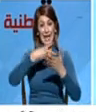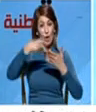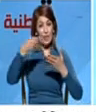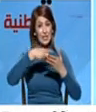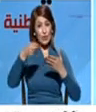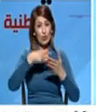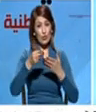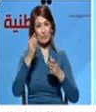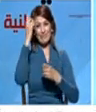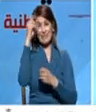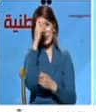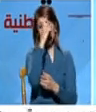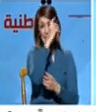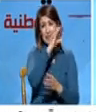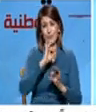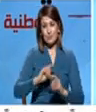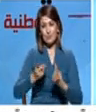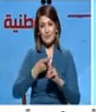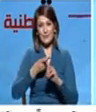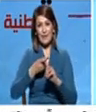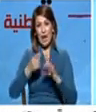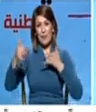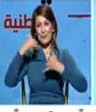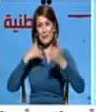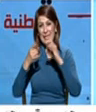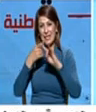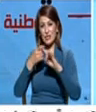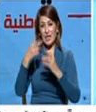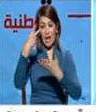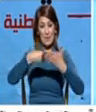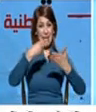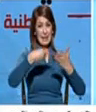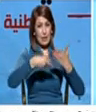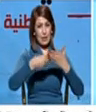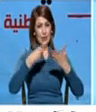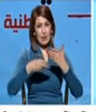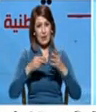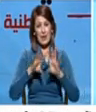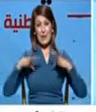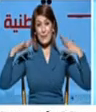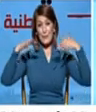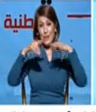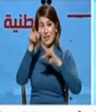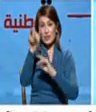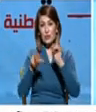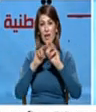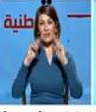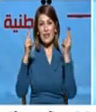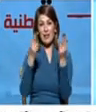طريقه سيباشر شفنا اه بعض ال اه اه ال اه التحركات في العالم عليها في